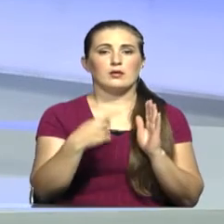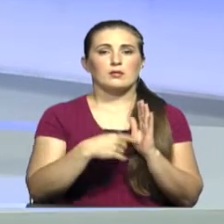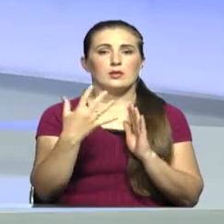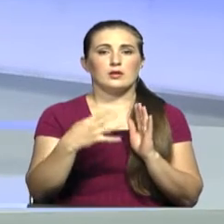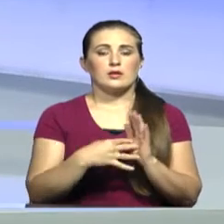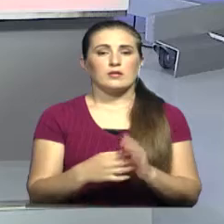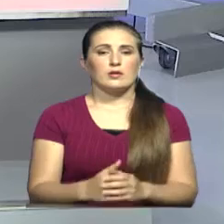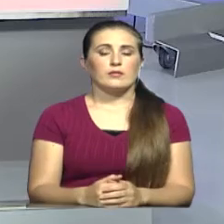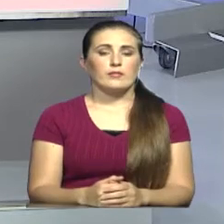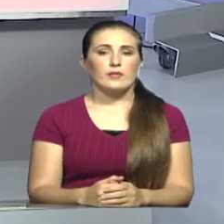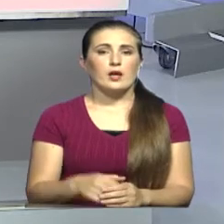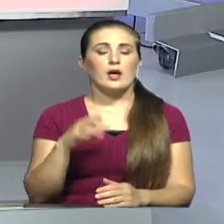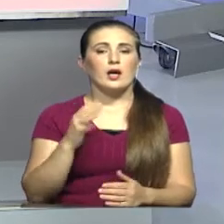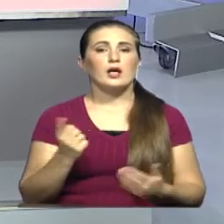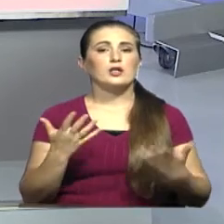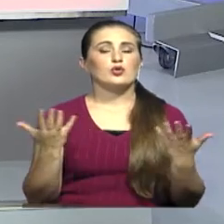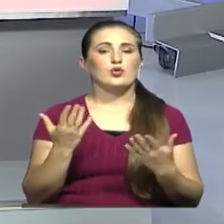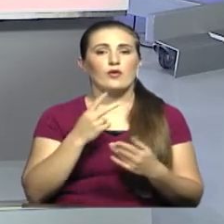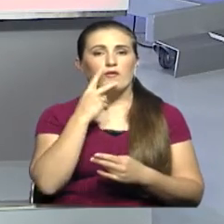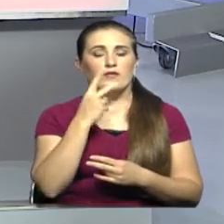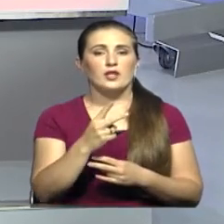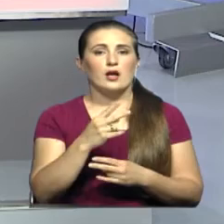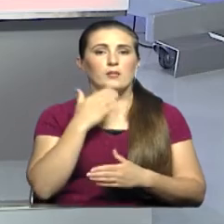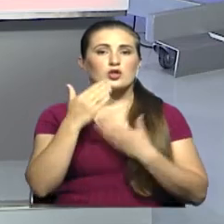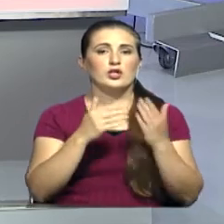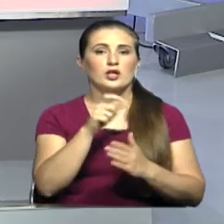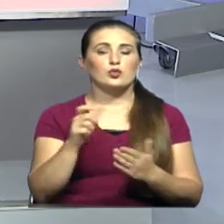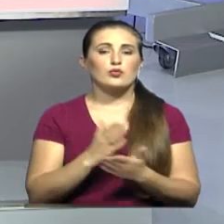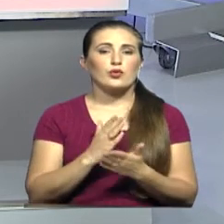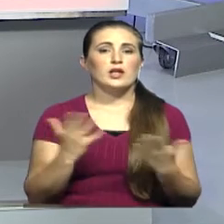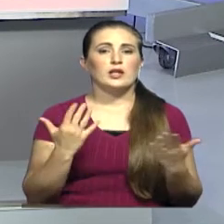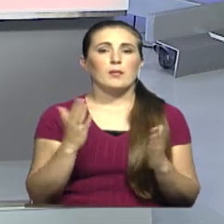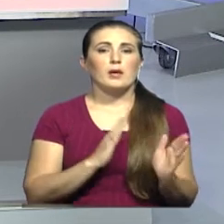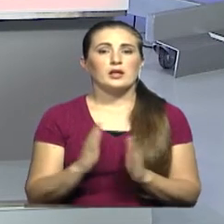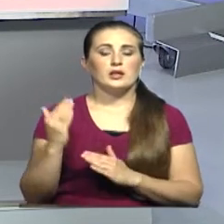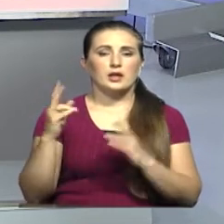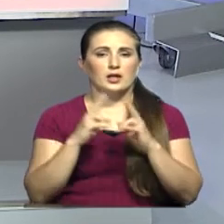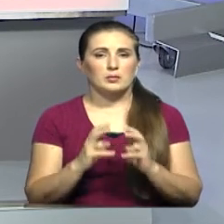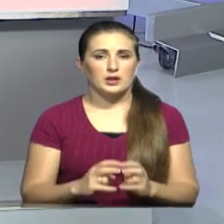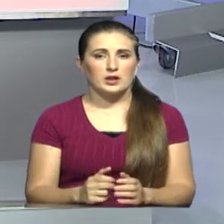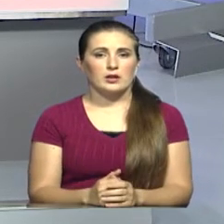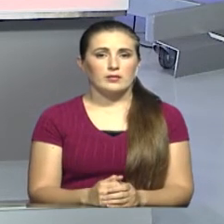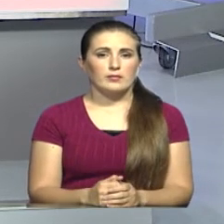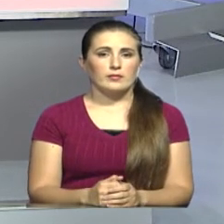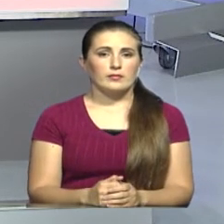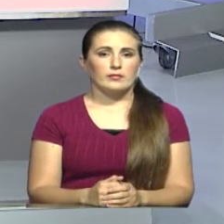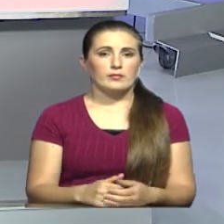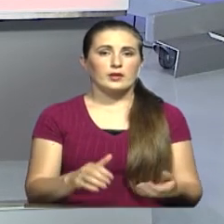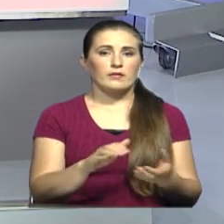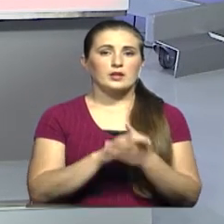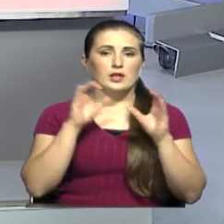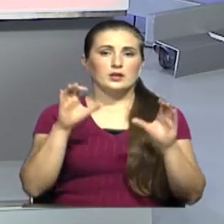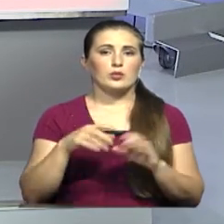Угу. А какие еще виды обращений граждан существуют и каков порядок их рассмотрения? Федеральный закон